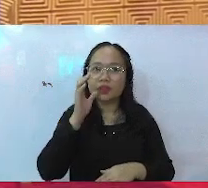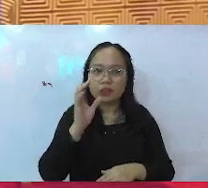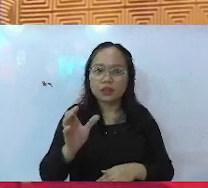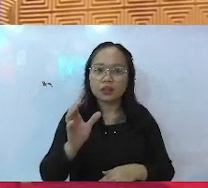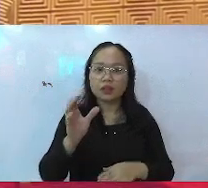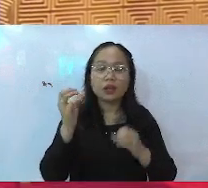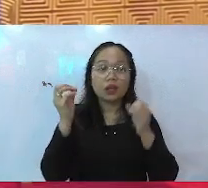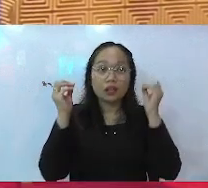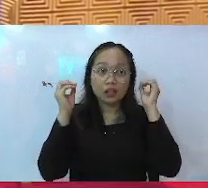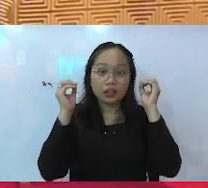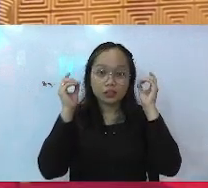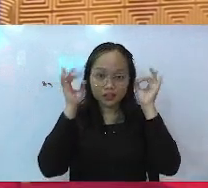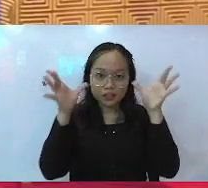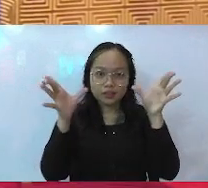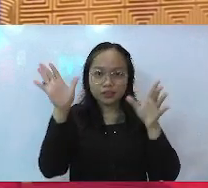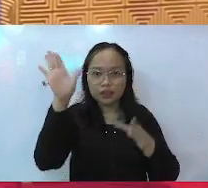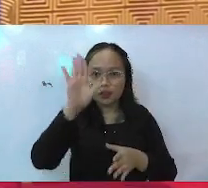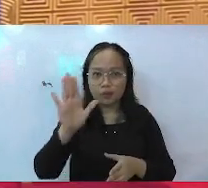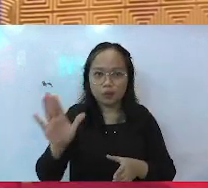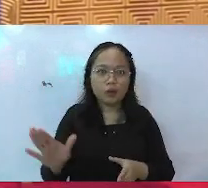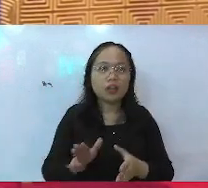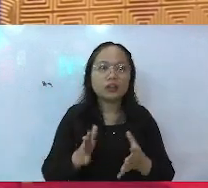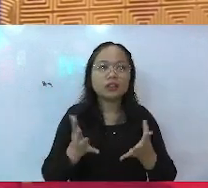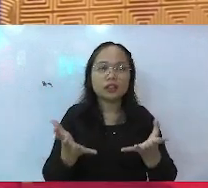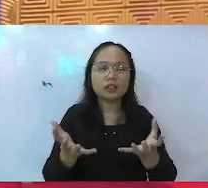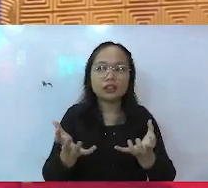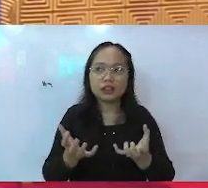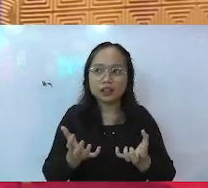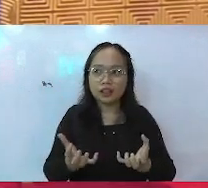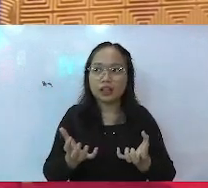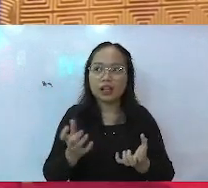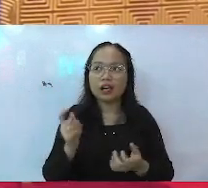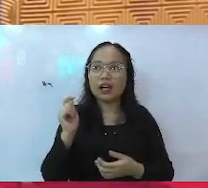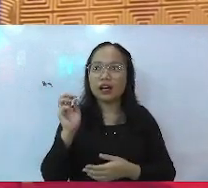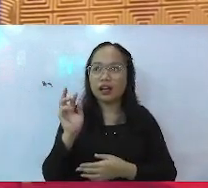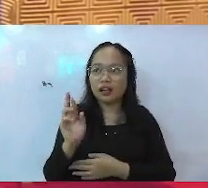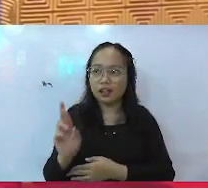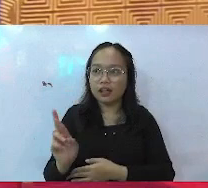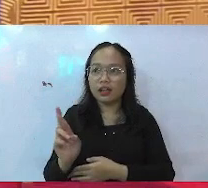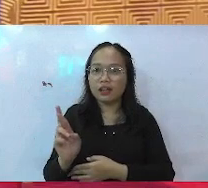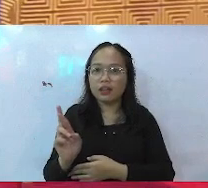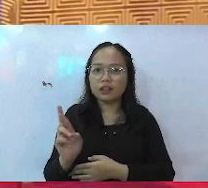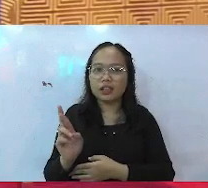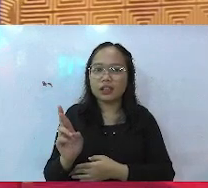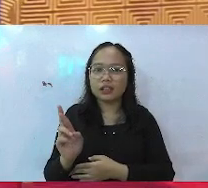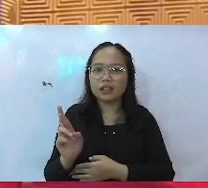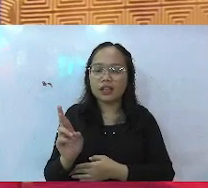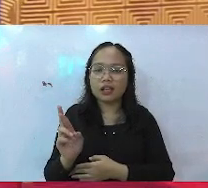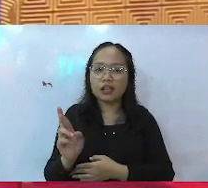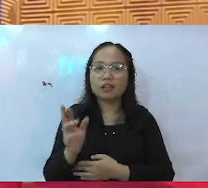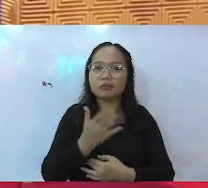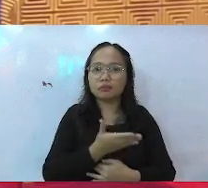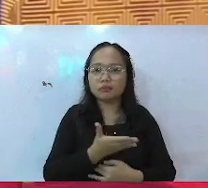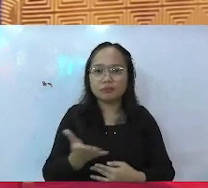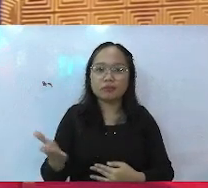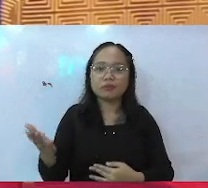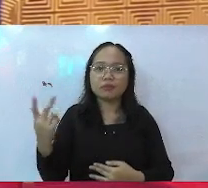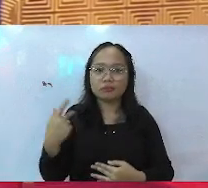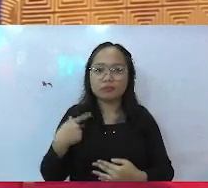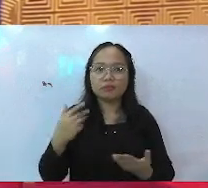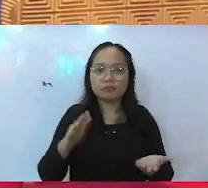cuse be Ever One there Ye that